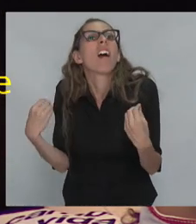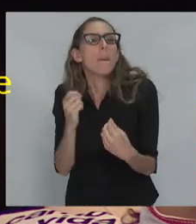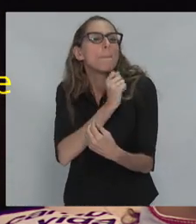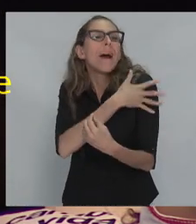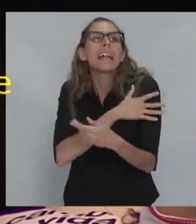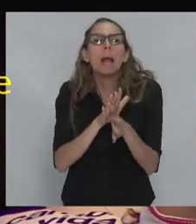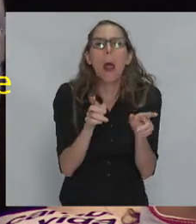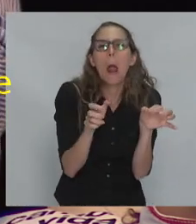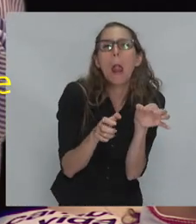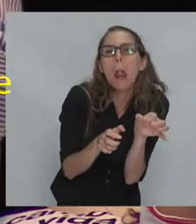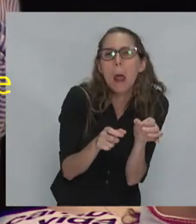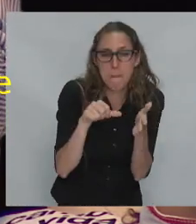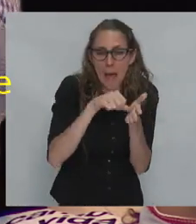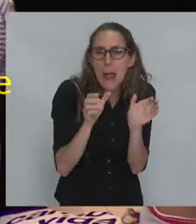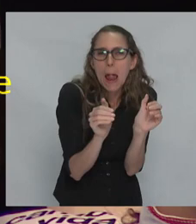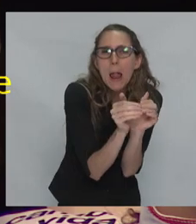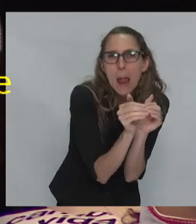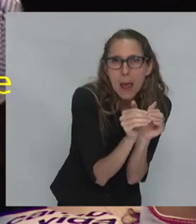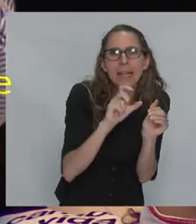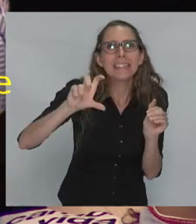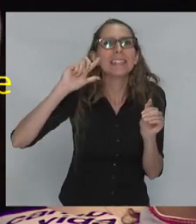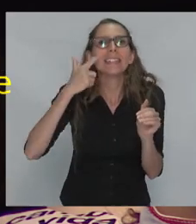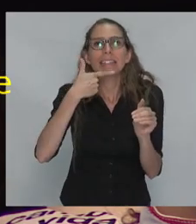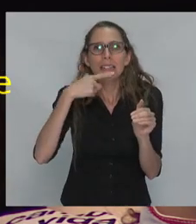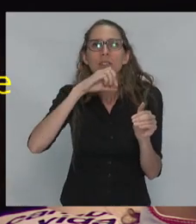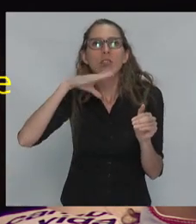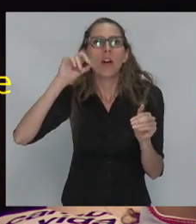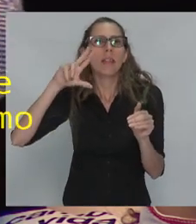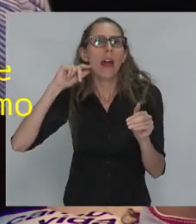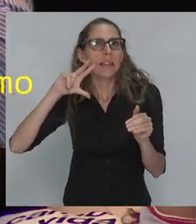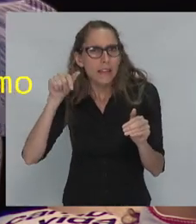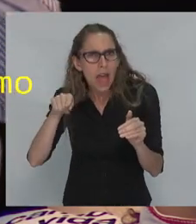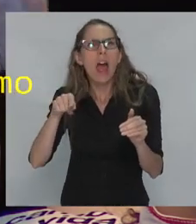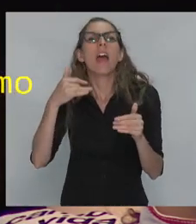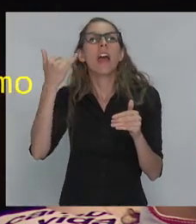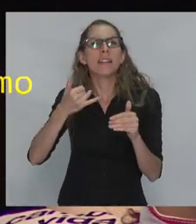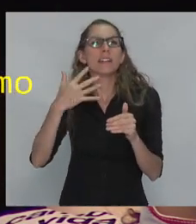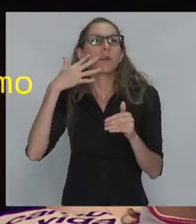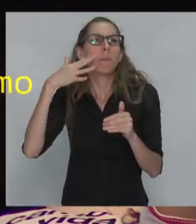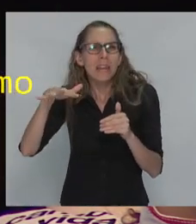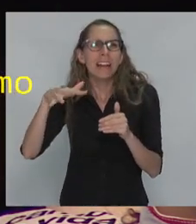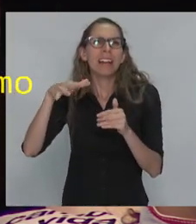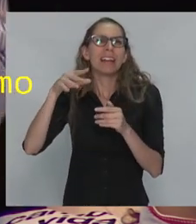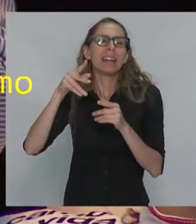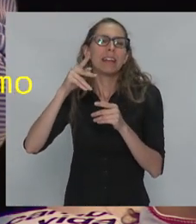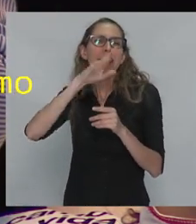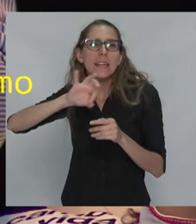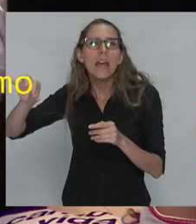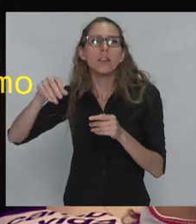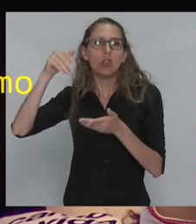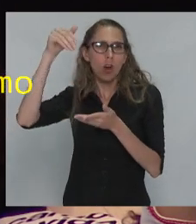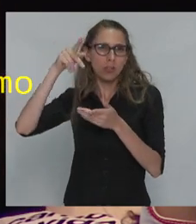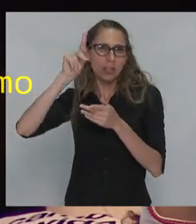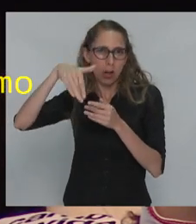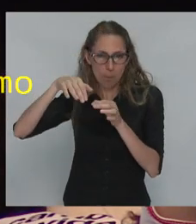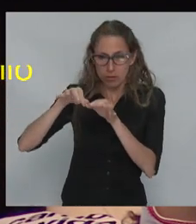5500 km². C'est-à-dire un rectangle de 55 km par 100.